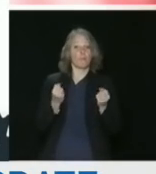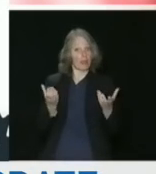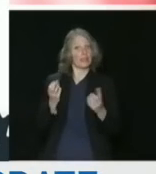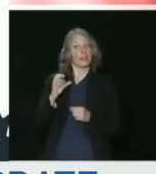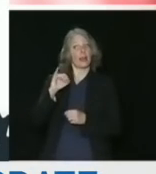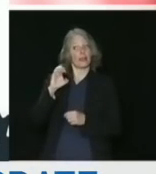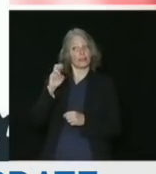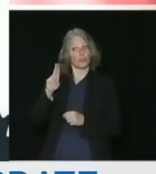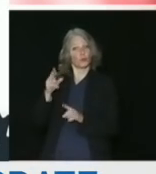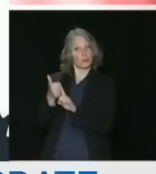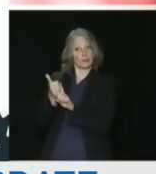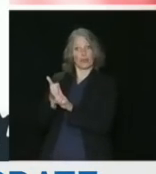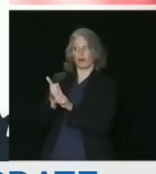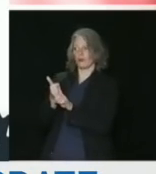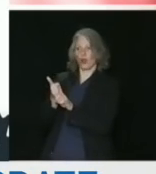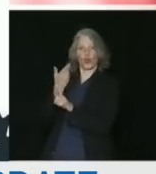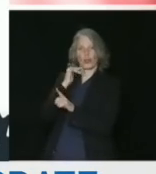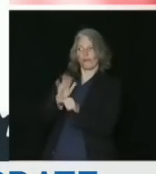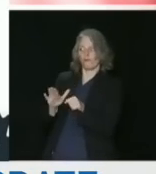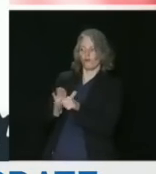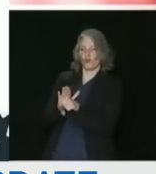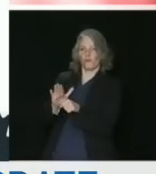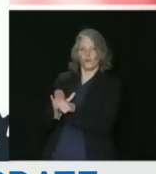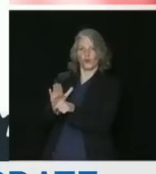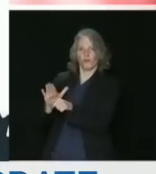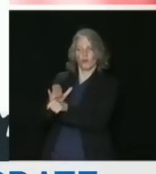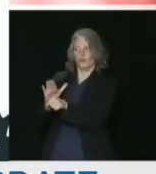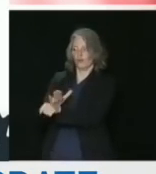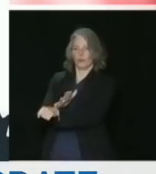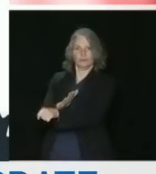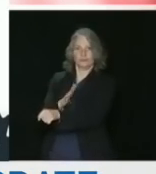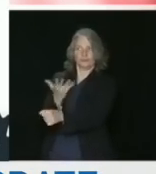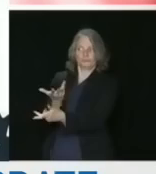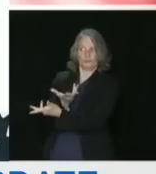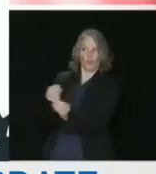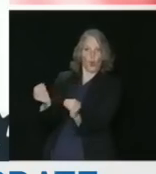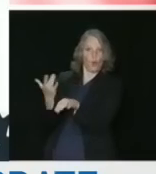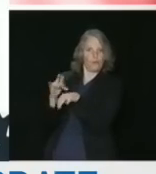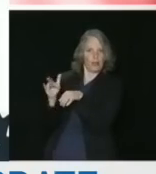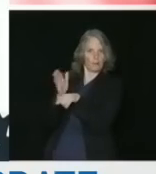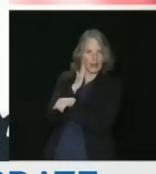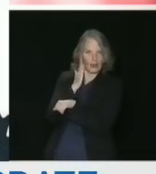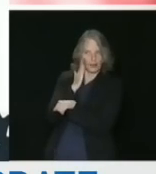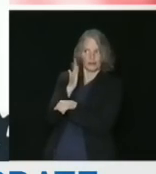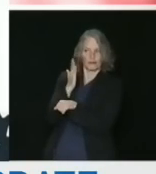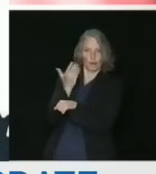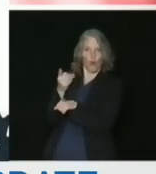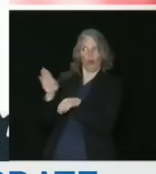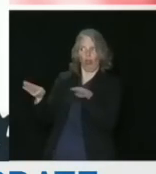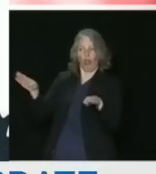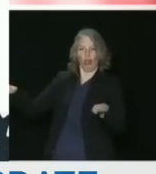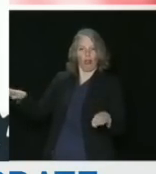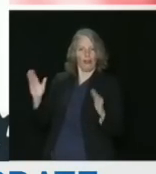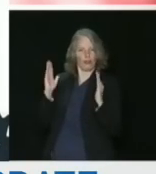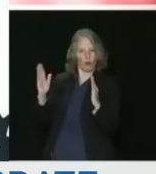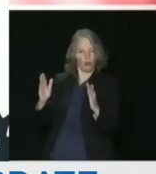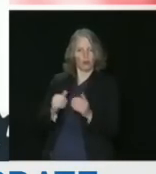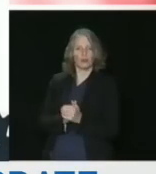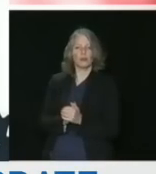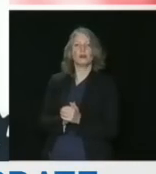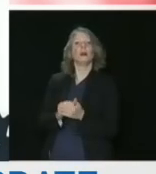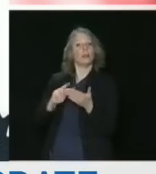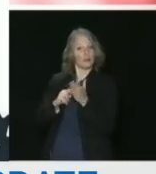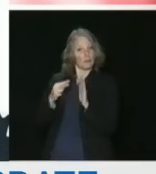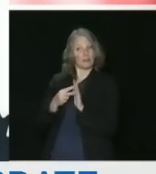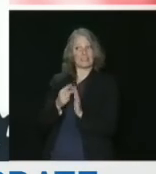care presque au units are maximum de leur operating capacité at, ou near, or au-delà de even leur over capacité. capacity. Plusieurs patients ont donc dû As a être result, transférés vers